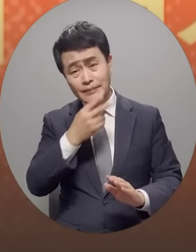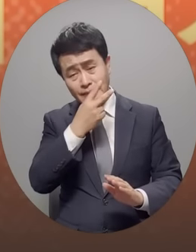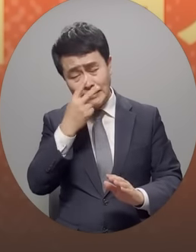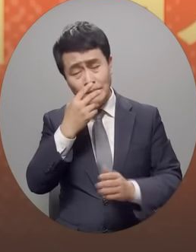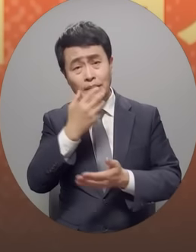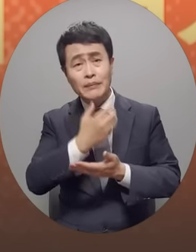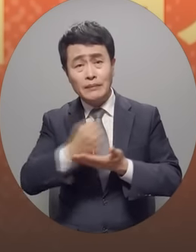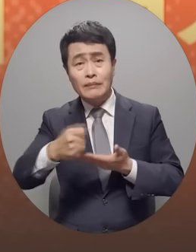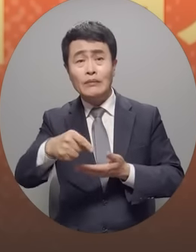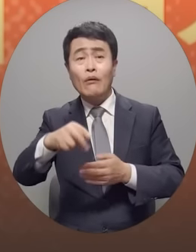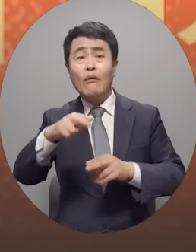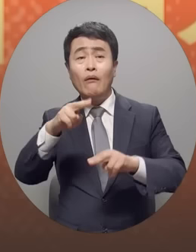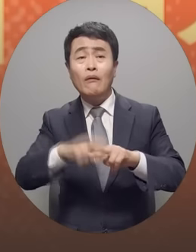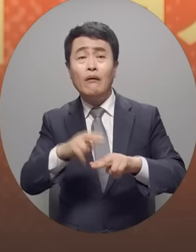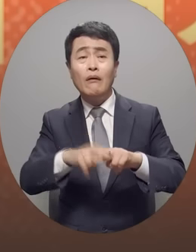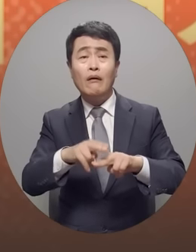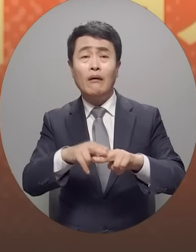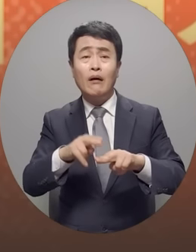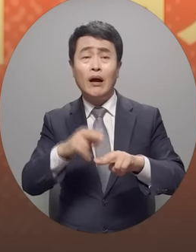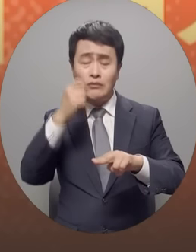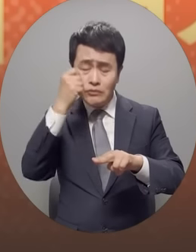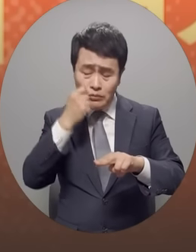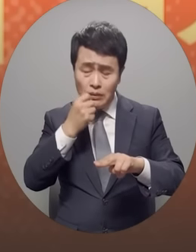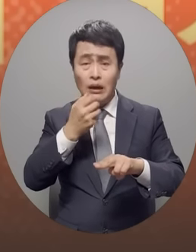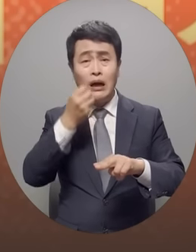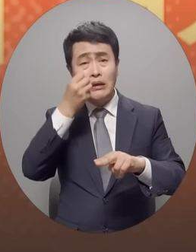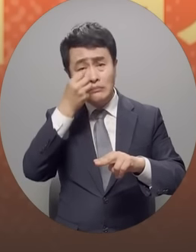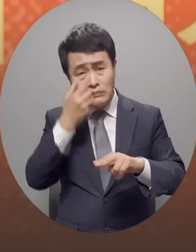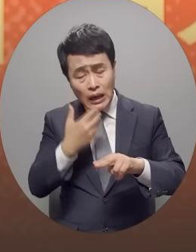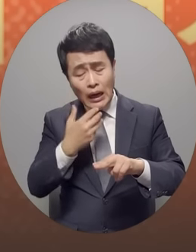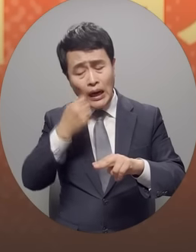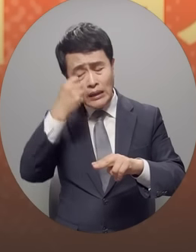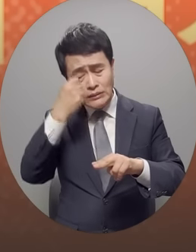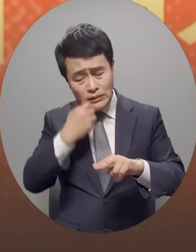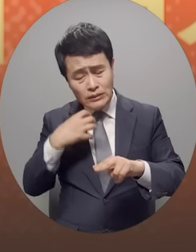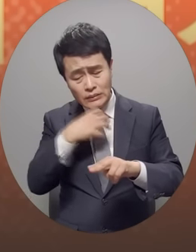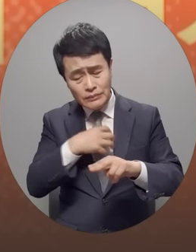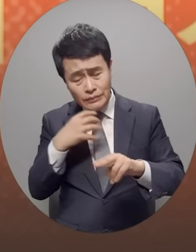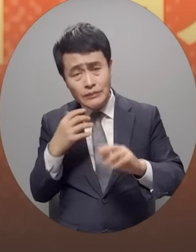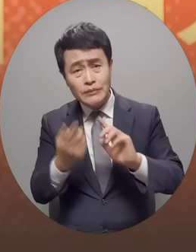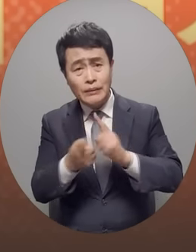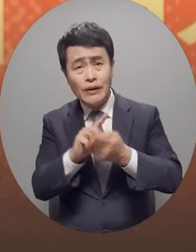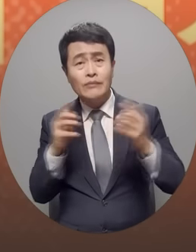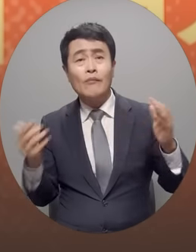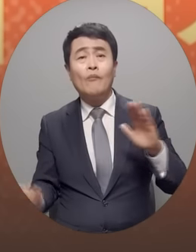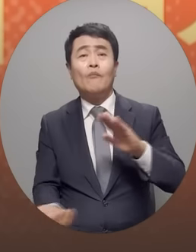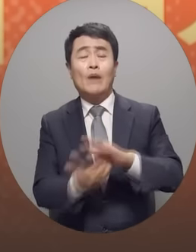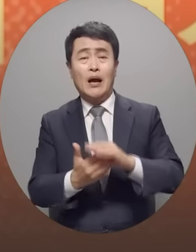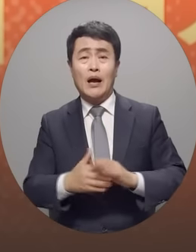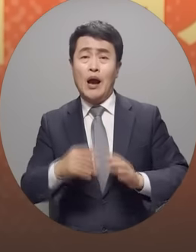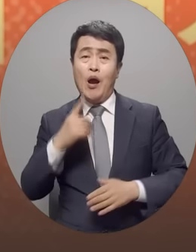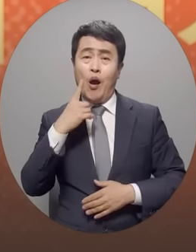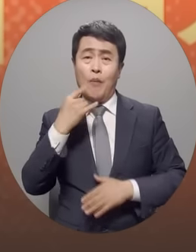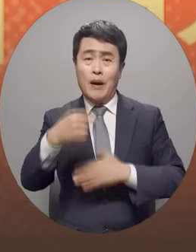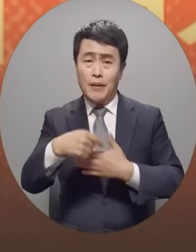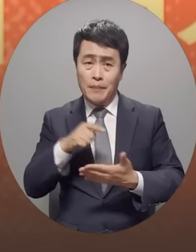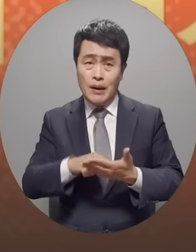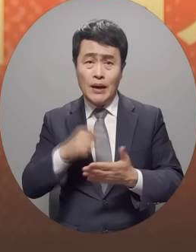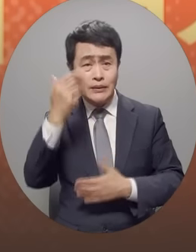자리에 눈물과 한숨 그리고 슬픔을 채워놓았어. 엄마의 마음과